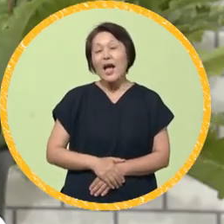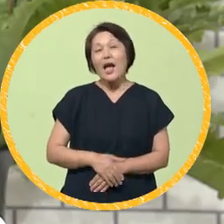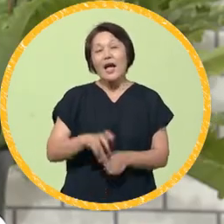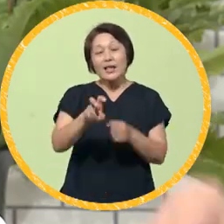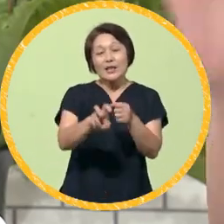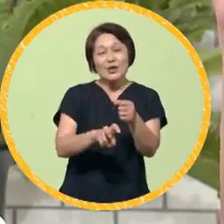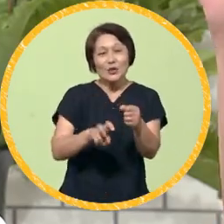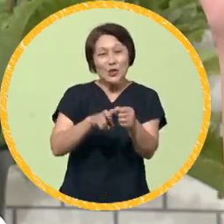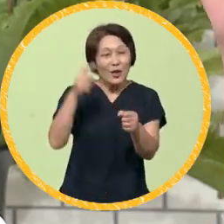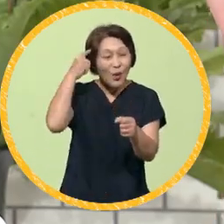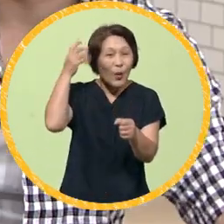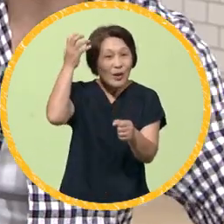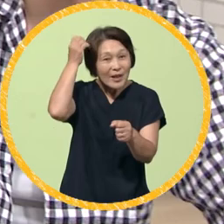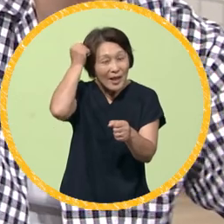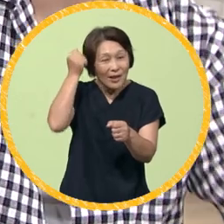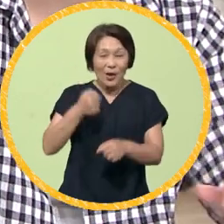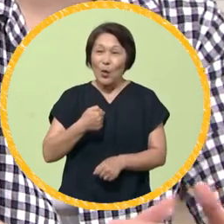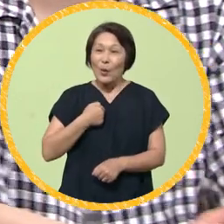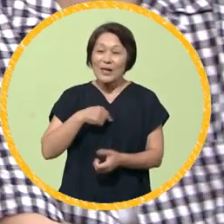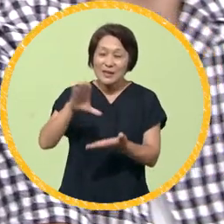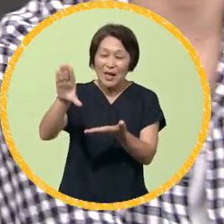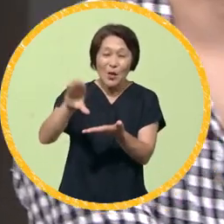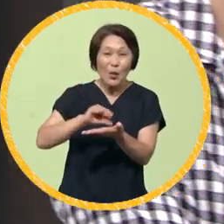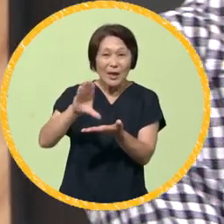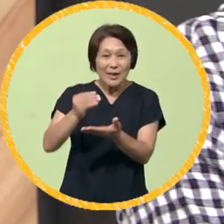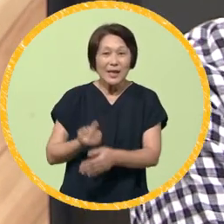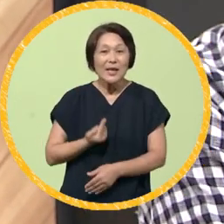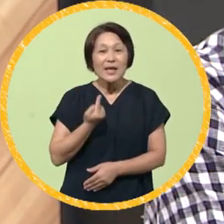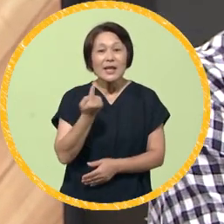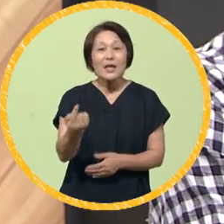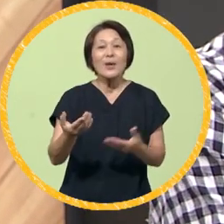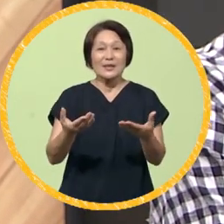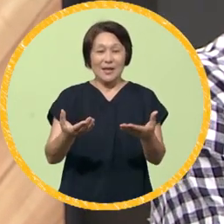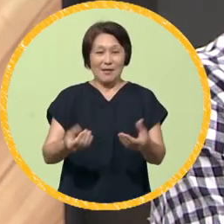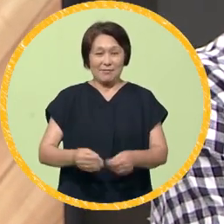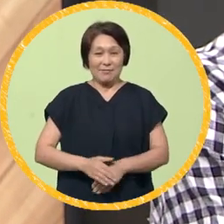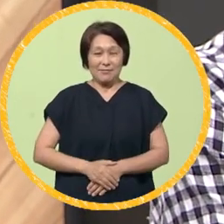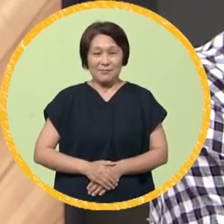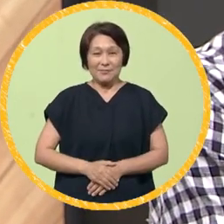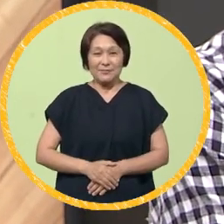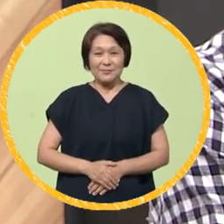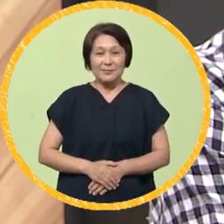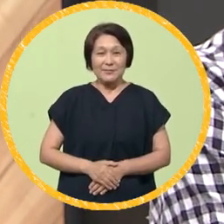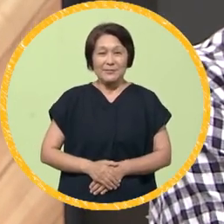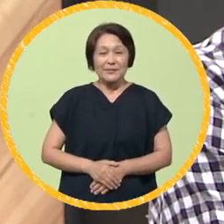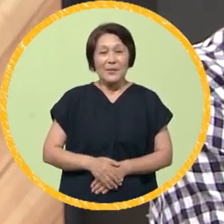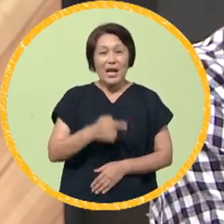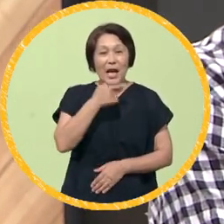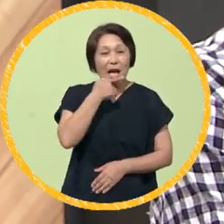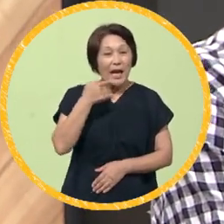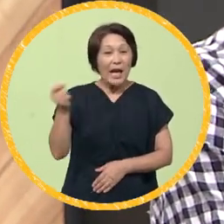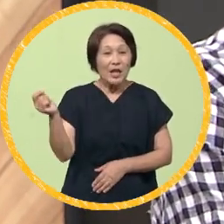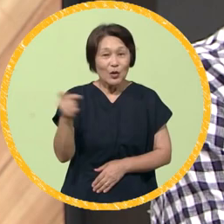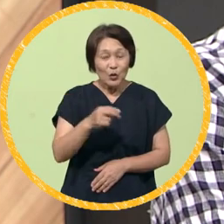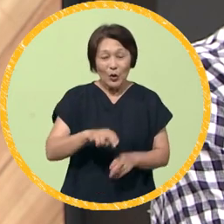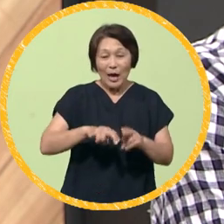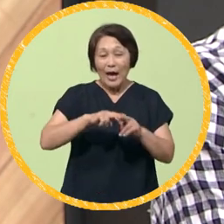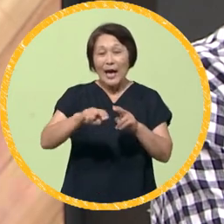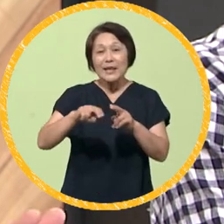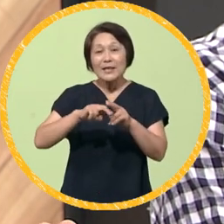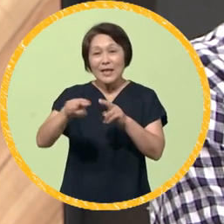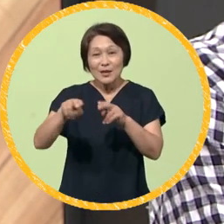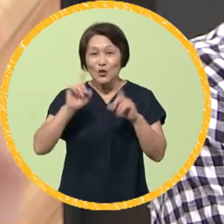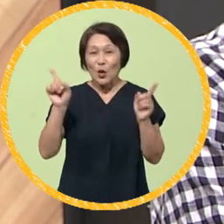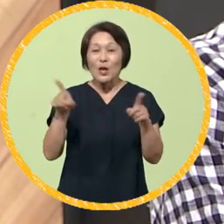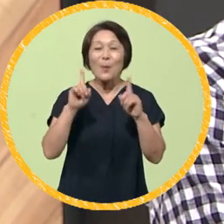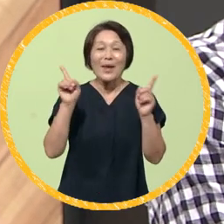よ。 ちょっと今回私がロケに行ってきたんですけど、まず一つ目が京急沿線真夏のワンピ